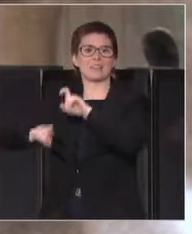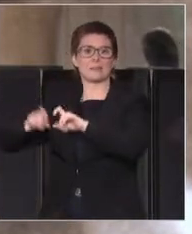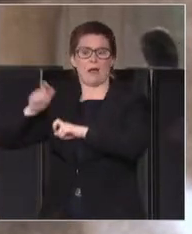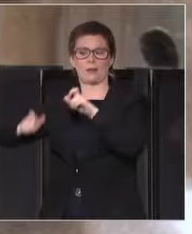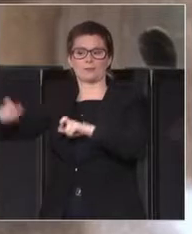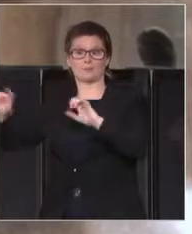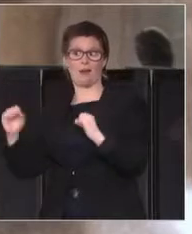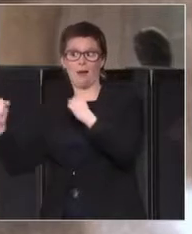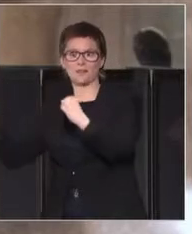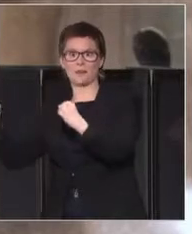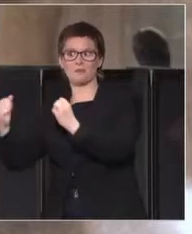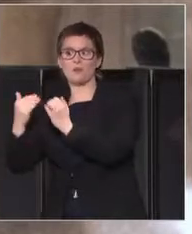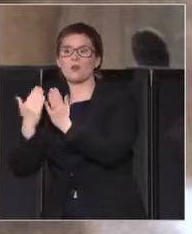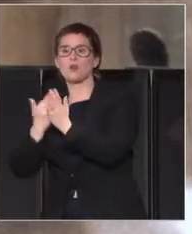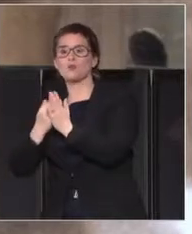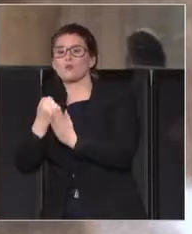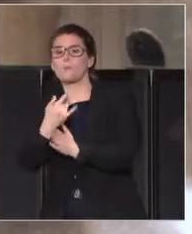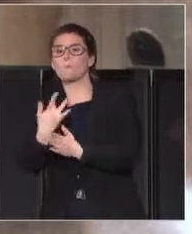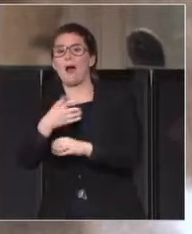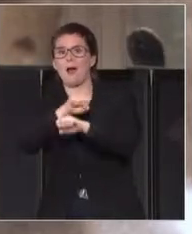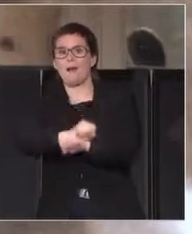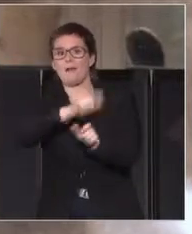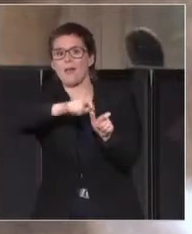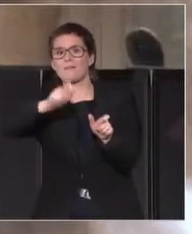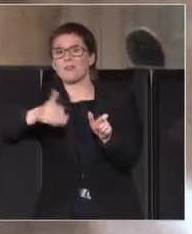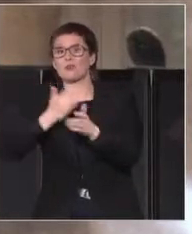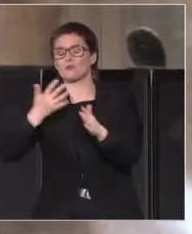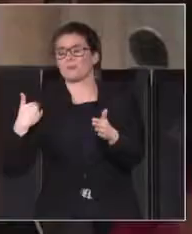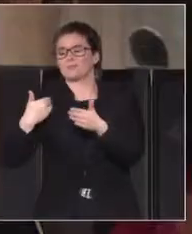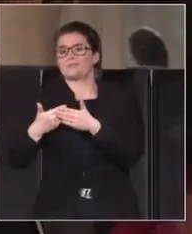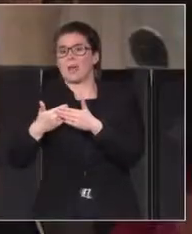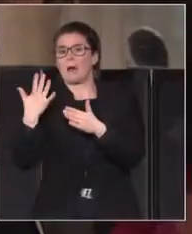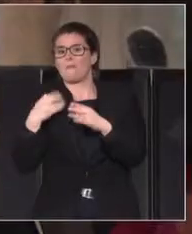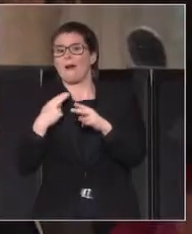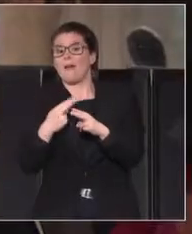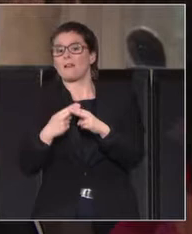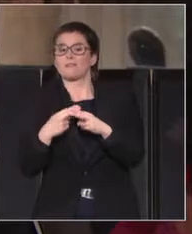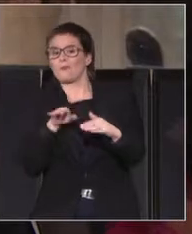Und diese hatten bereits einigen Häftlingen zur Flucht verholfen.